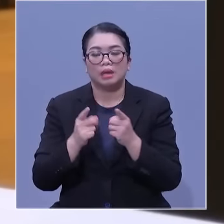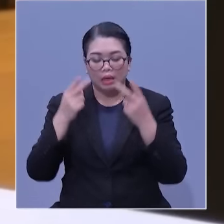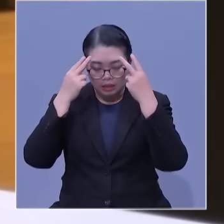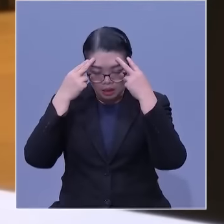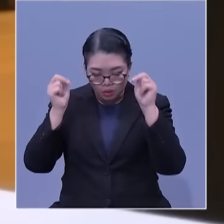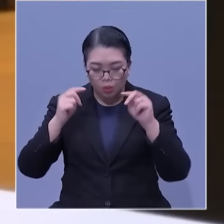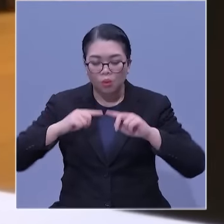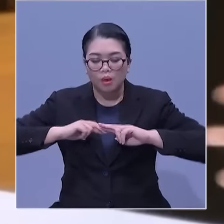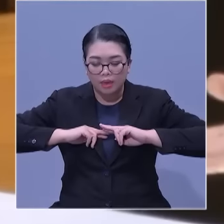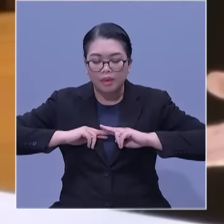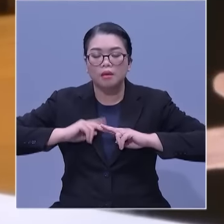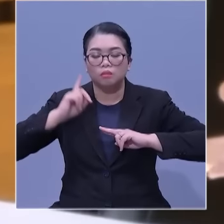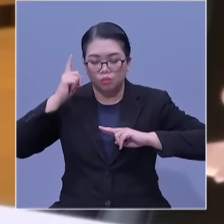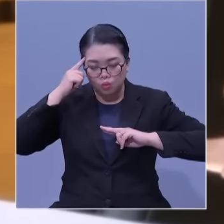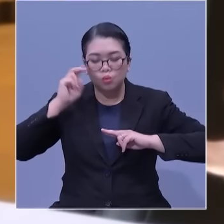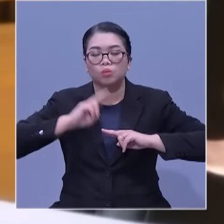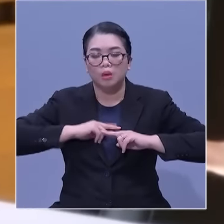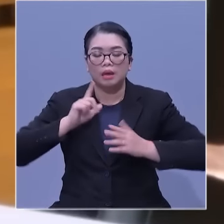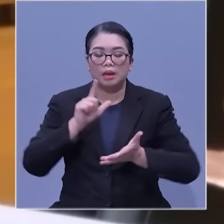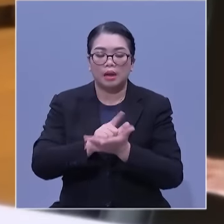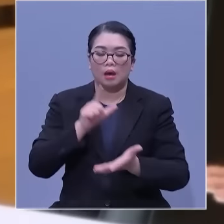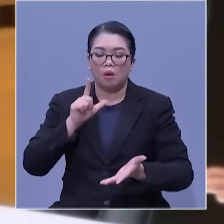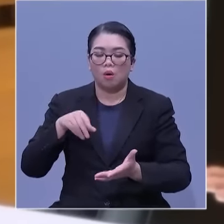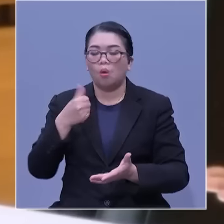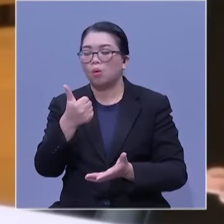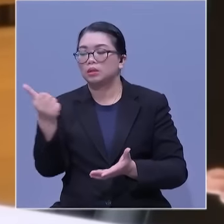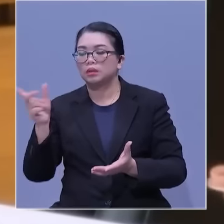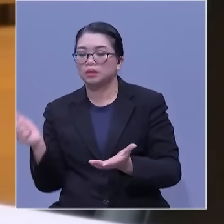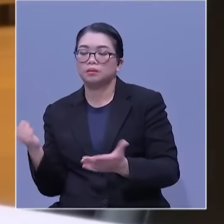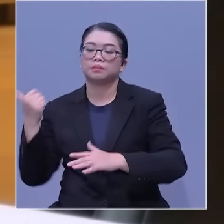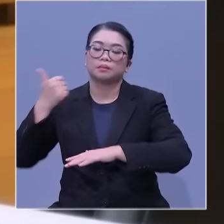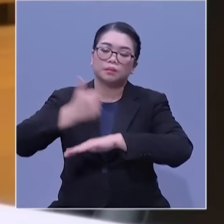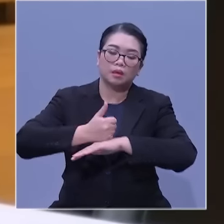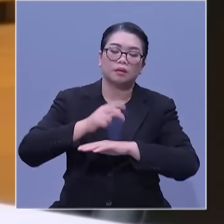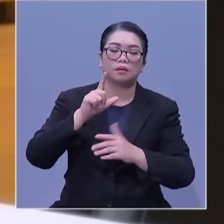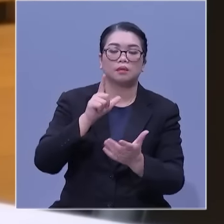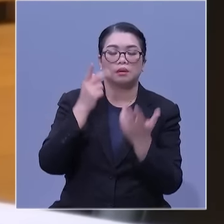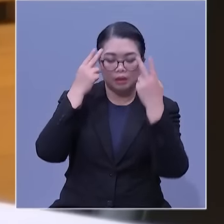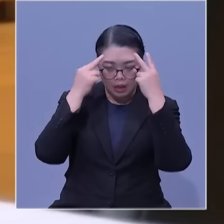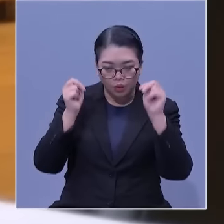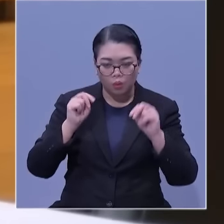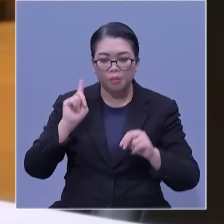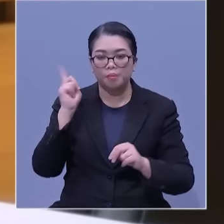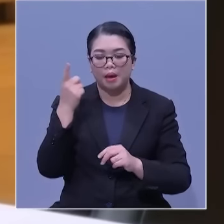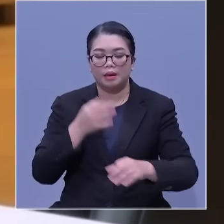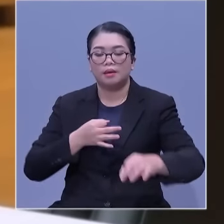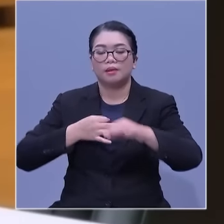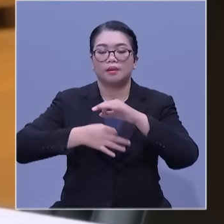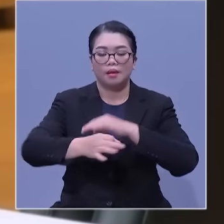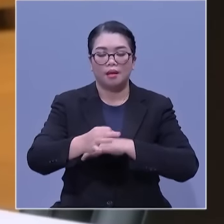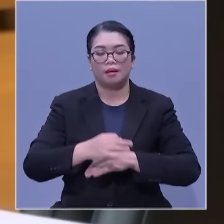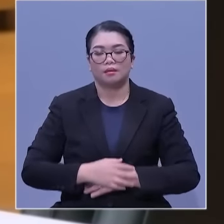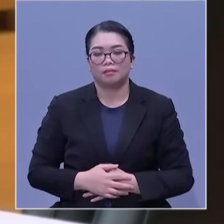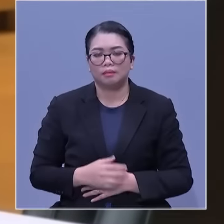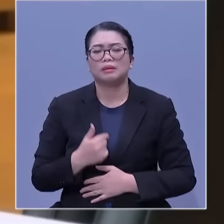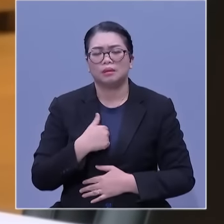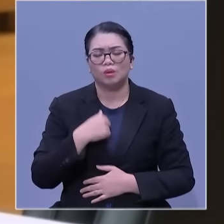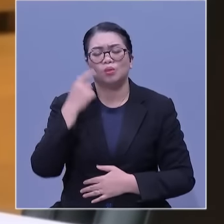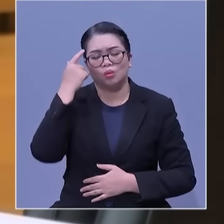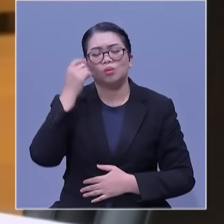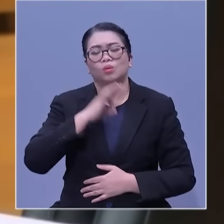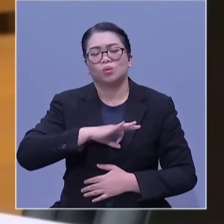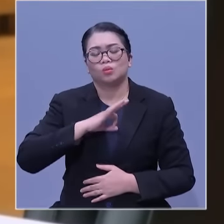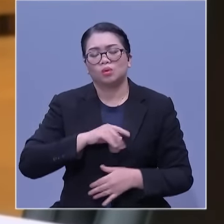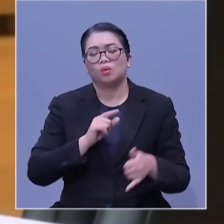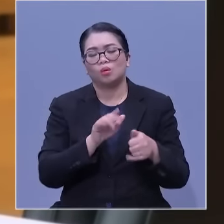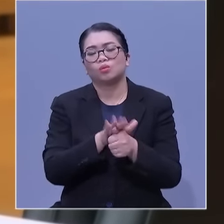รัฐมนตรีควรที่จะลาออกเปิดทางให้คนอื่นขึ้นมาเป็นนายกรัฐมนตรีแทนบอกเอาจริงๆนะตัวเองก็รู้สึกเห็น